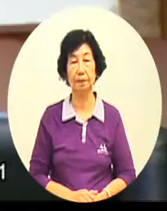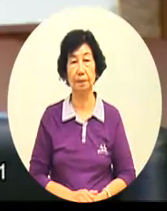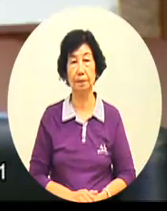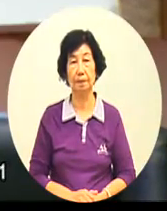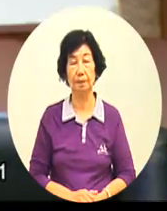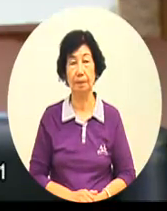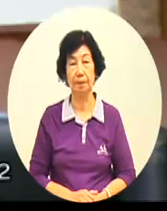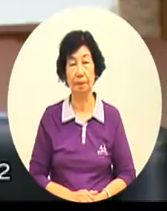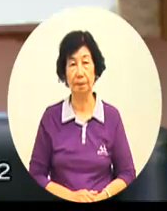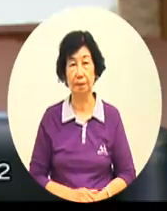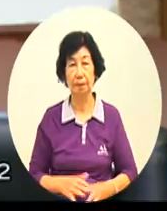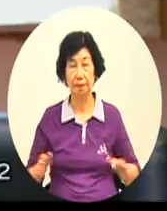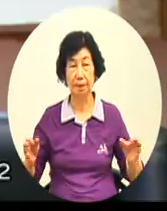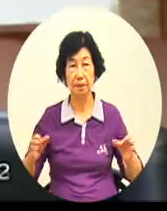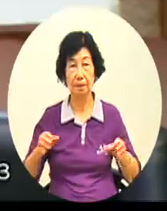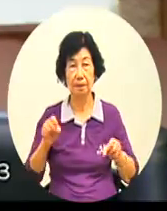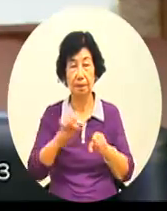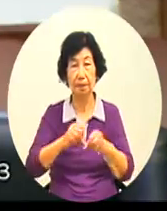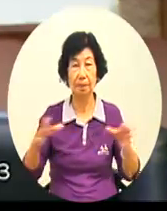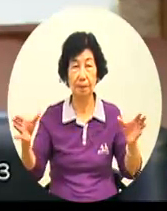加起来已经多少经费